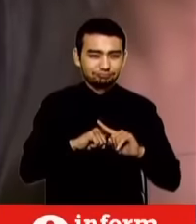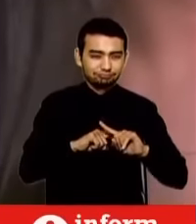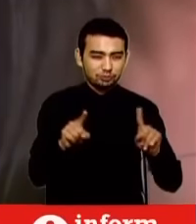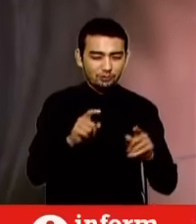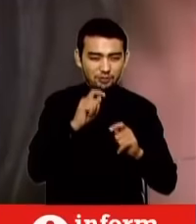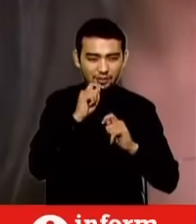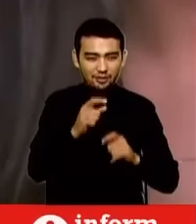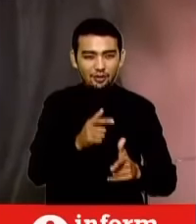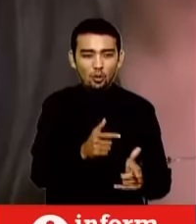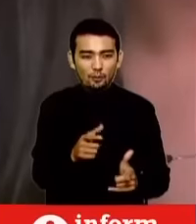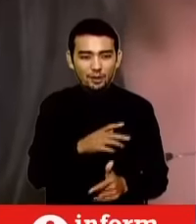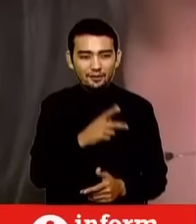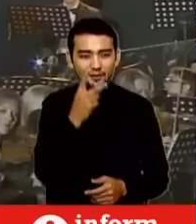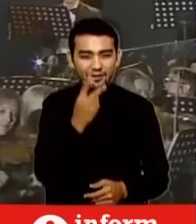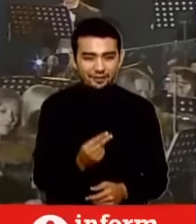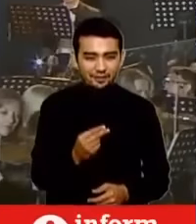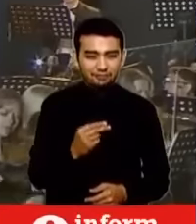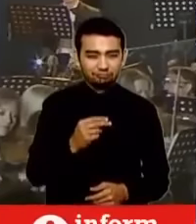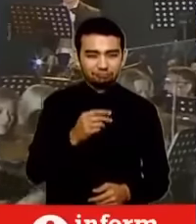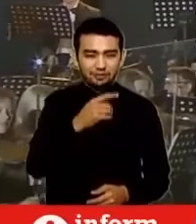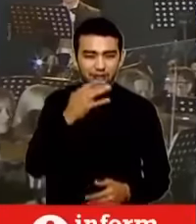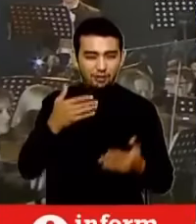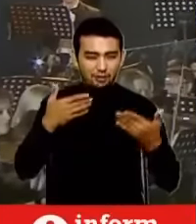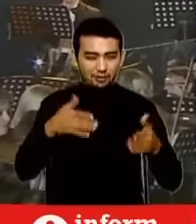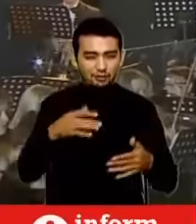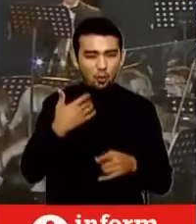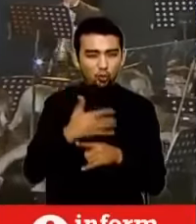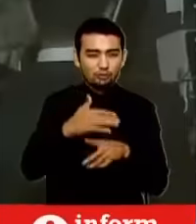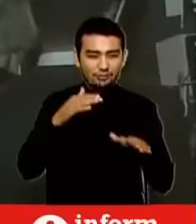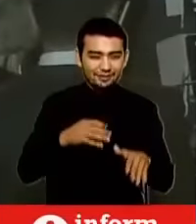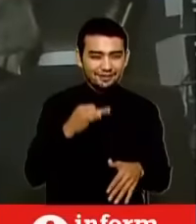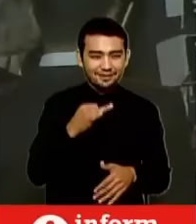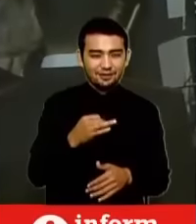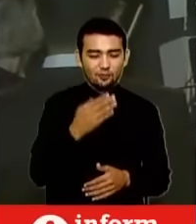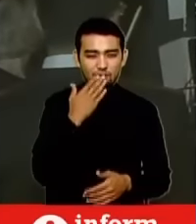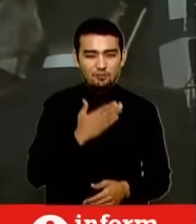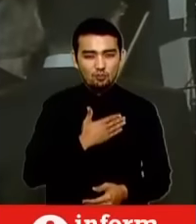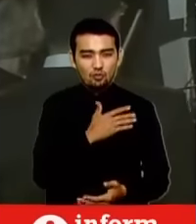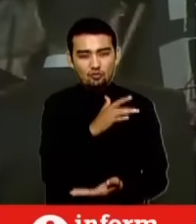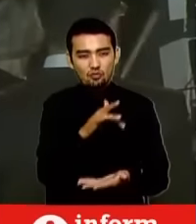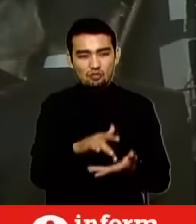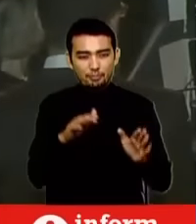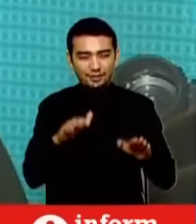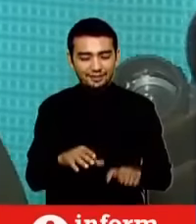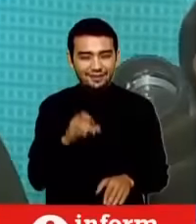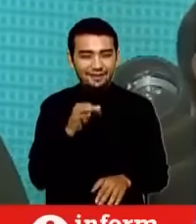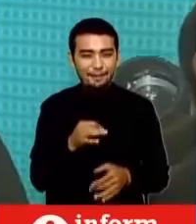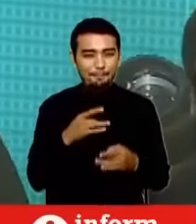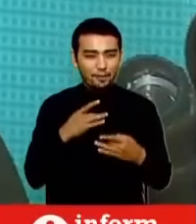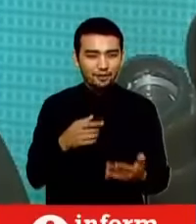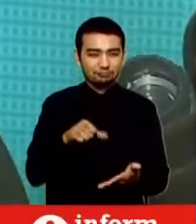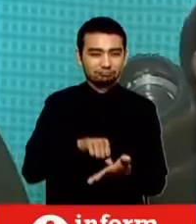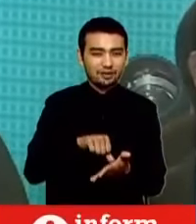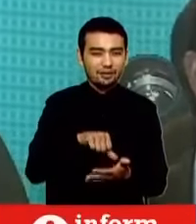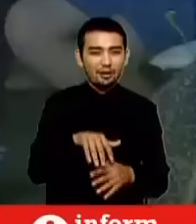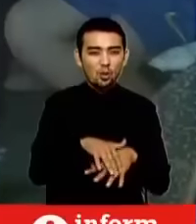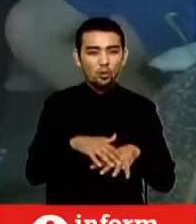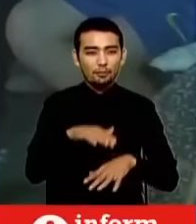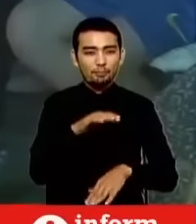подарок. Двухдневный фестиваль под открытым небом «Музыка лета» в любимом городе. Мероприятие было организовано «Халыкбанк»